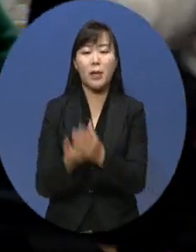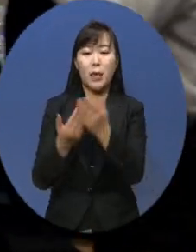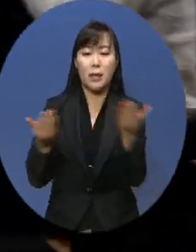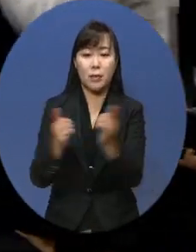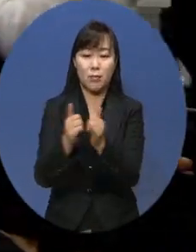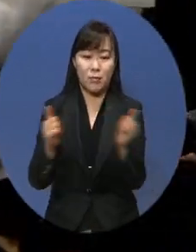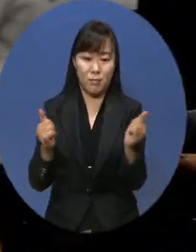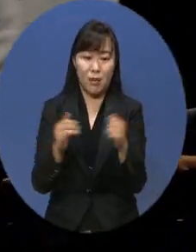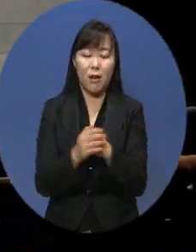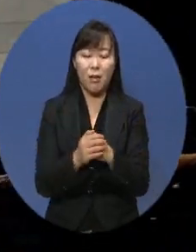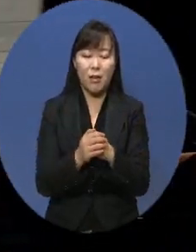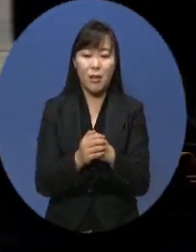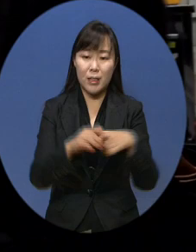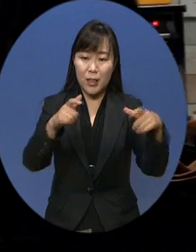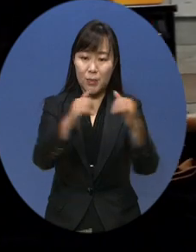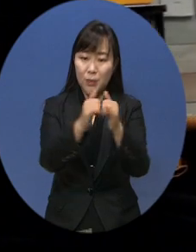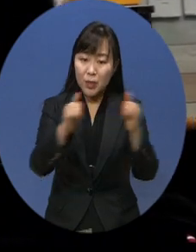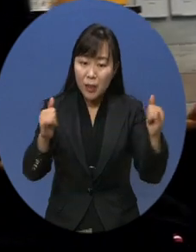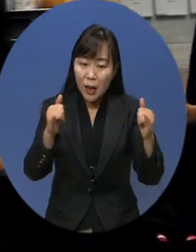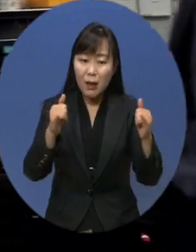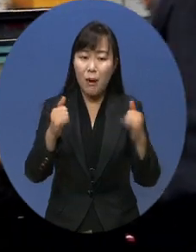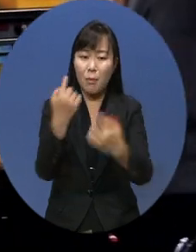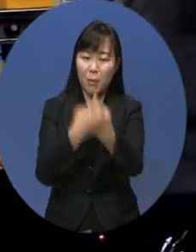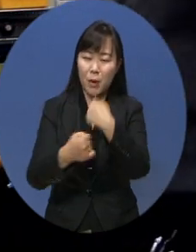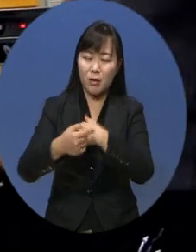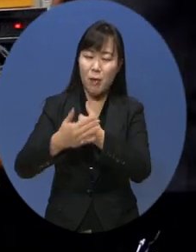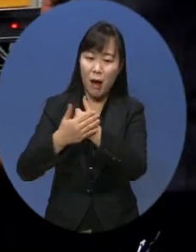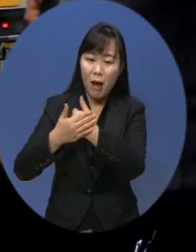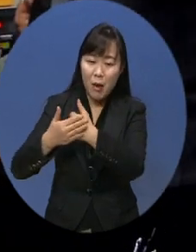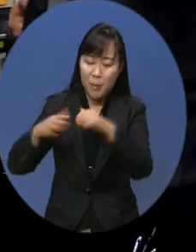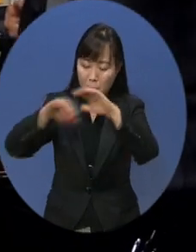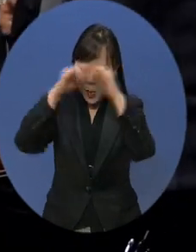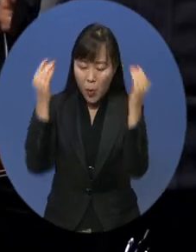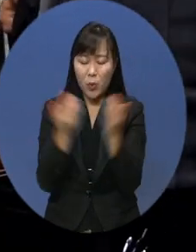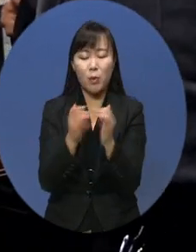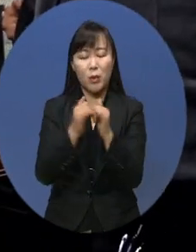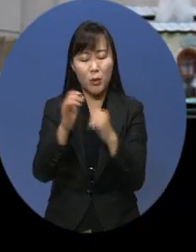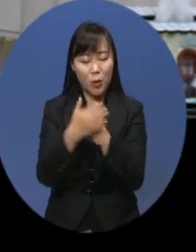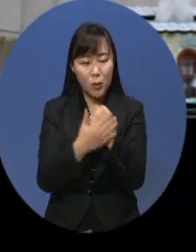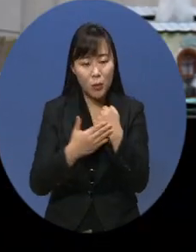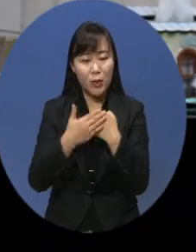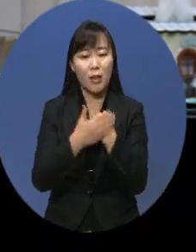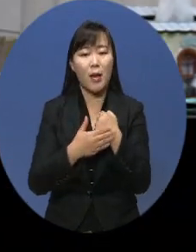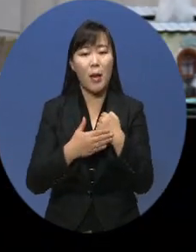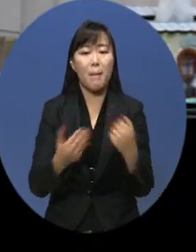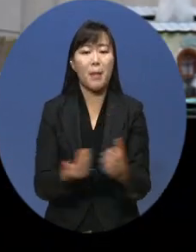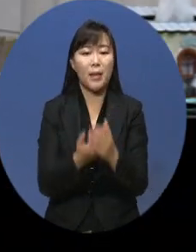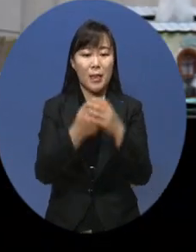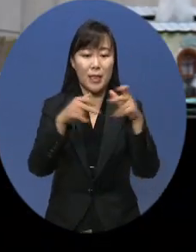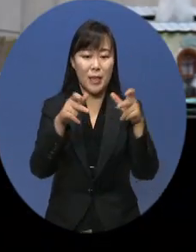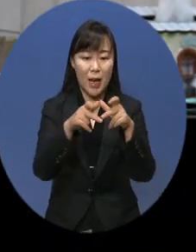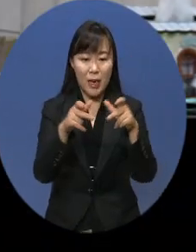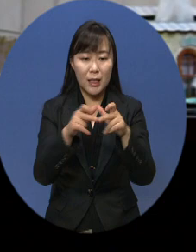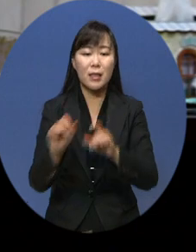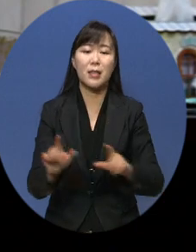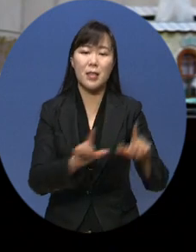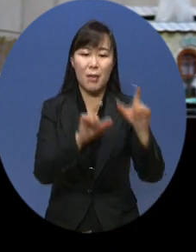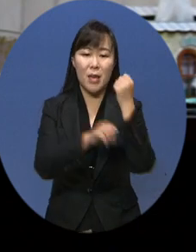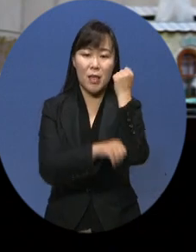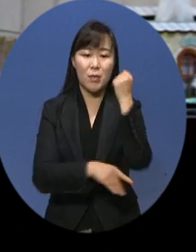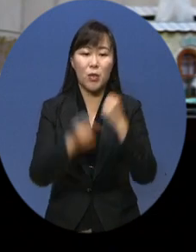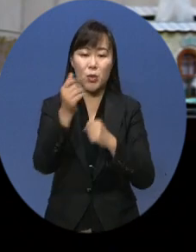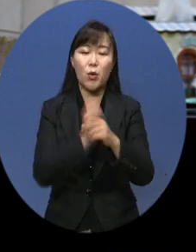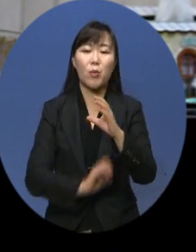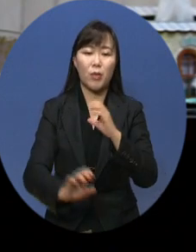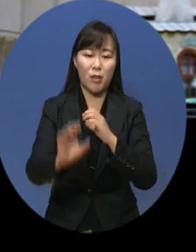직원들은 지역 주민들과 방문하여 격려해 주시는 많은 분들 덕분에 발달 장애인들의 삶의